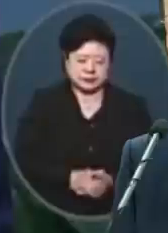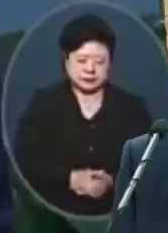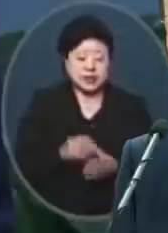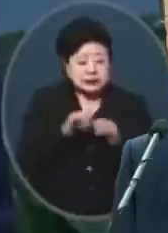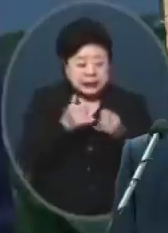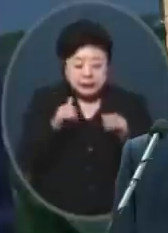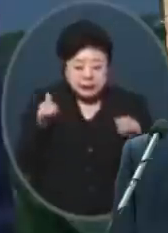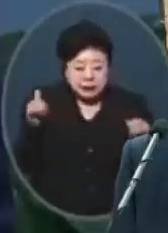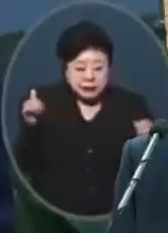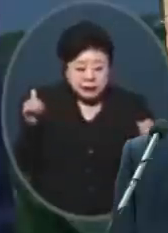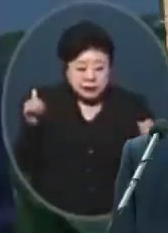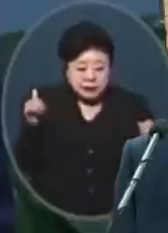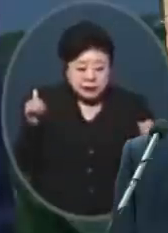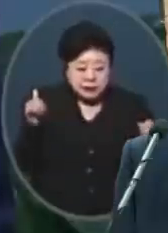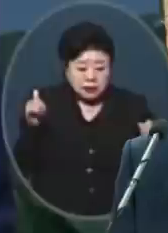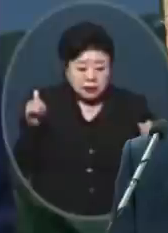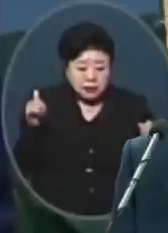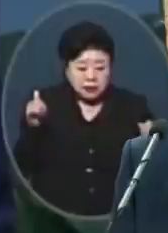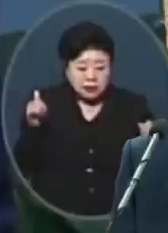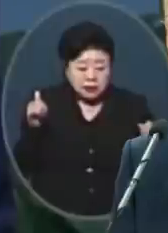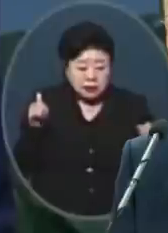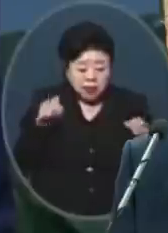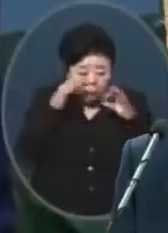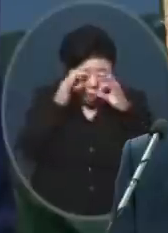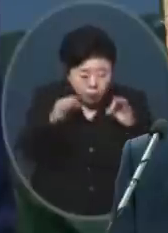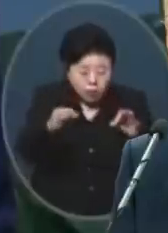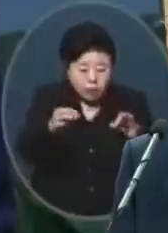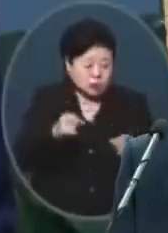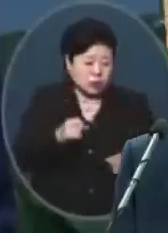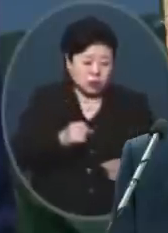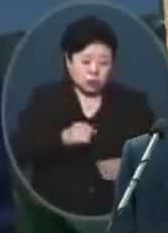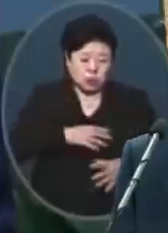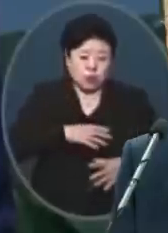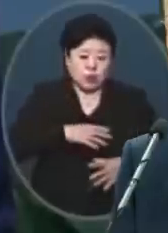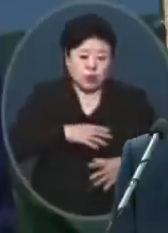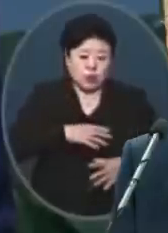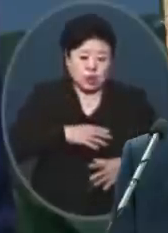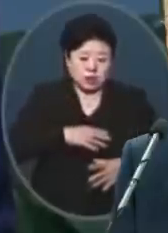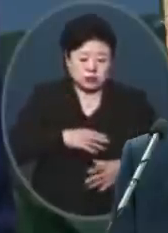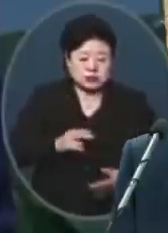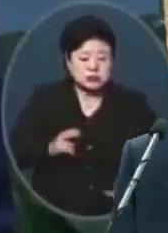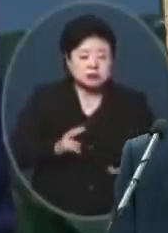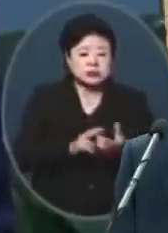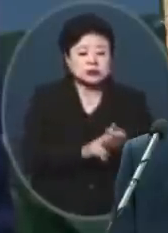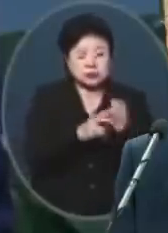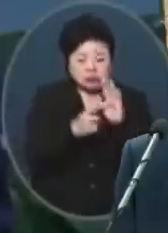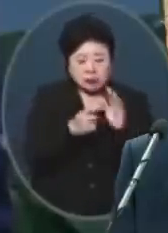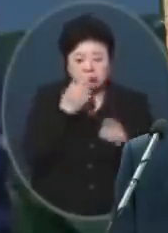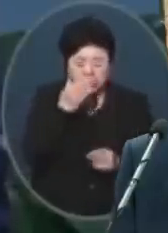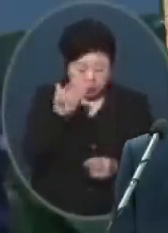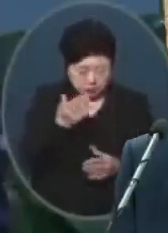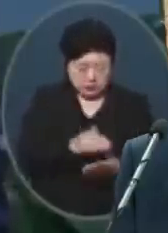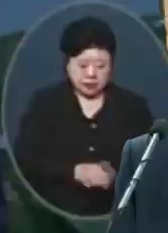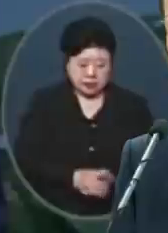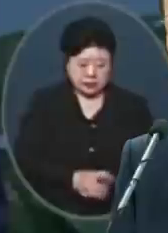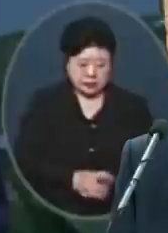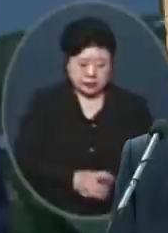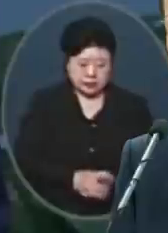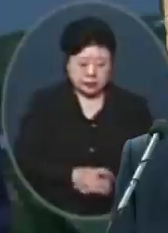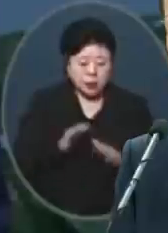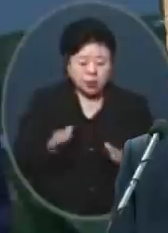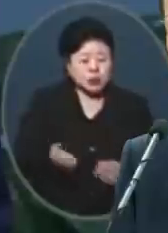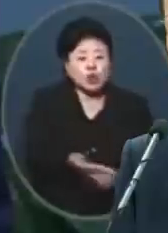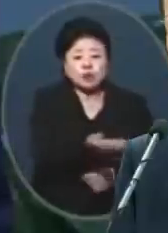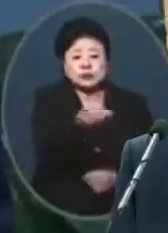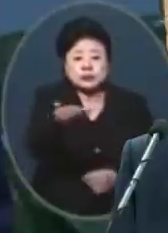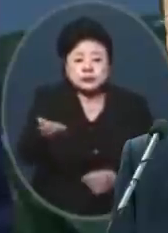사람들이 보기에도 놀라운 삶을 사는 것을 알 수 있는 것입니다 오늘